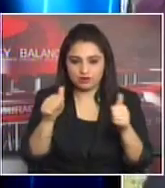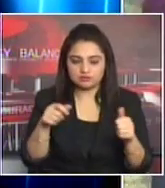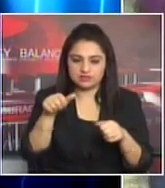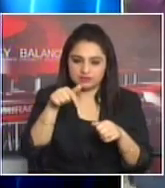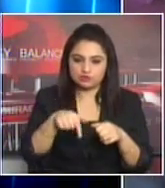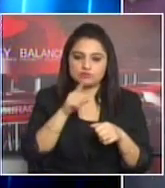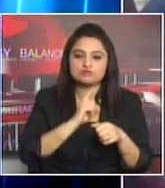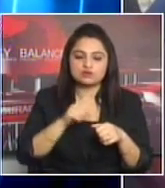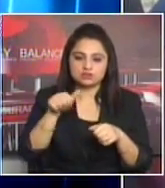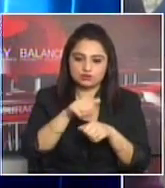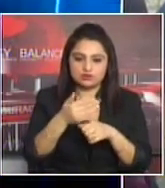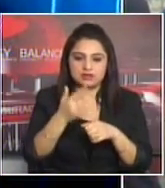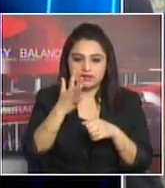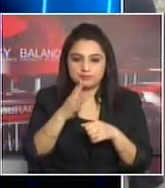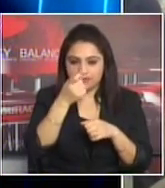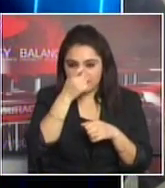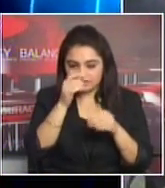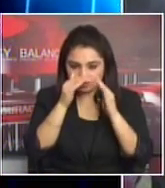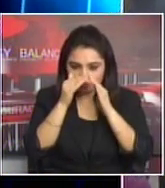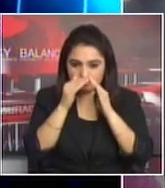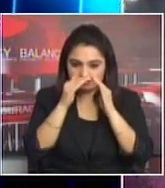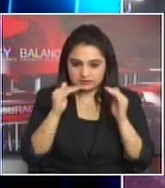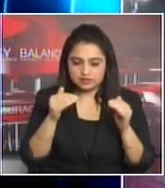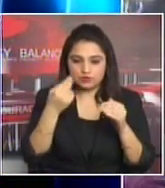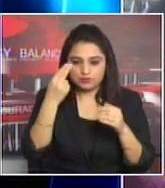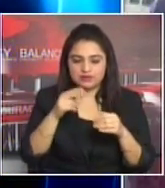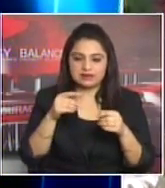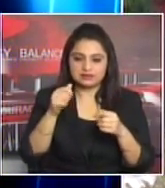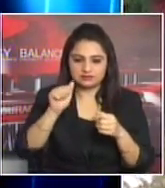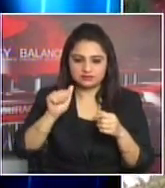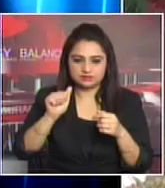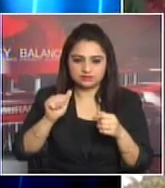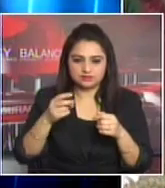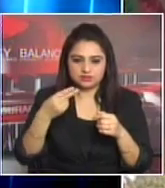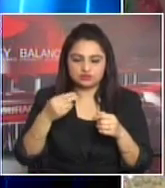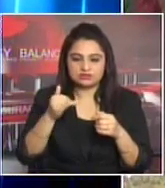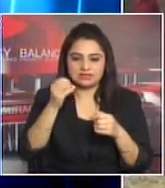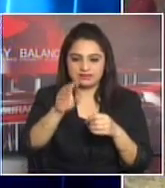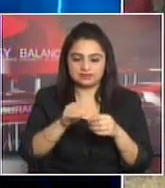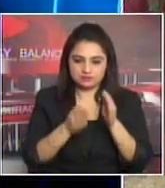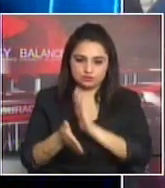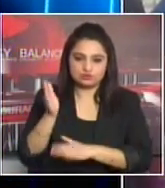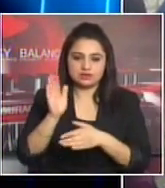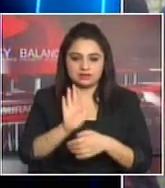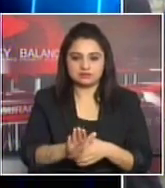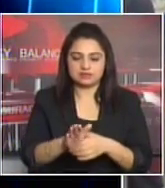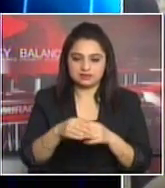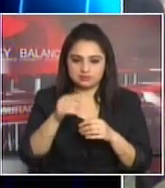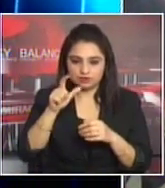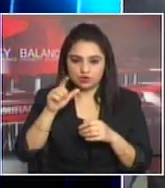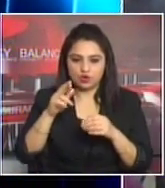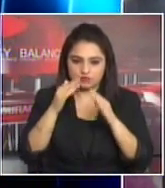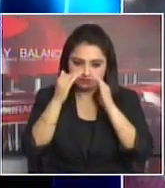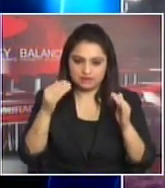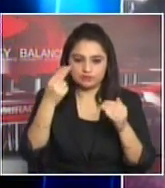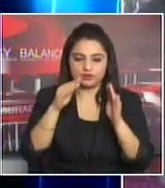वर्ष 500 खरको छानो भएका घर परिवारलाई जस्तापाता वितरण गर्ने योजना छ। खरको छानो भएका